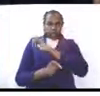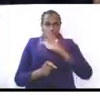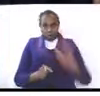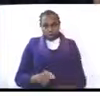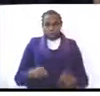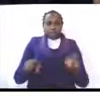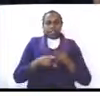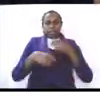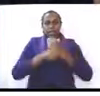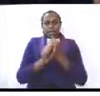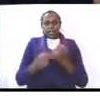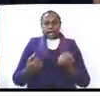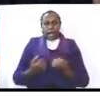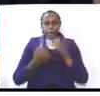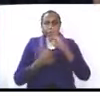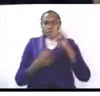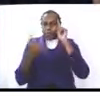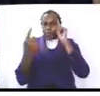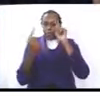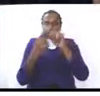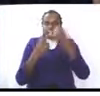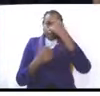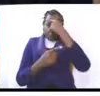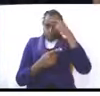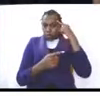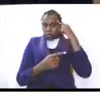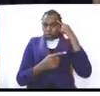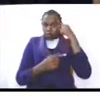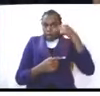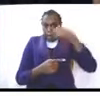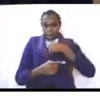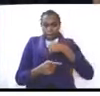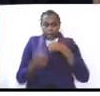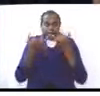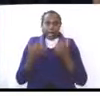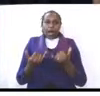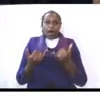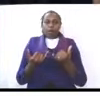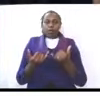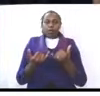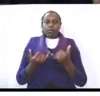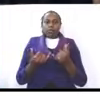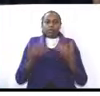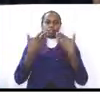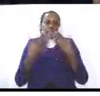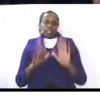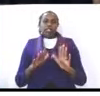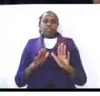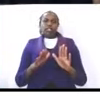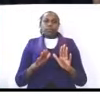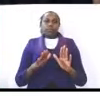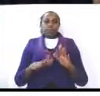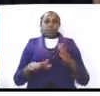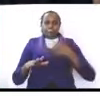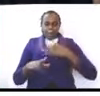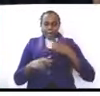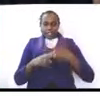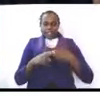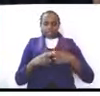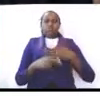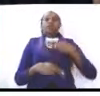timiliza huduma yako. Kwa maana mimi sasa namiminwa na wakati wa kufariki